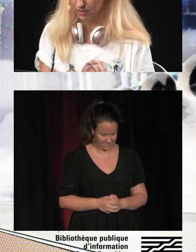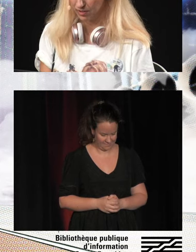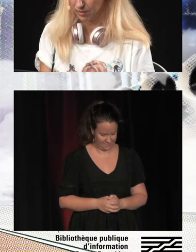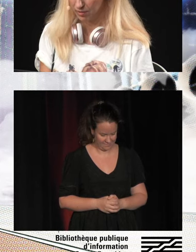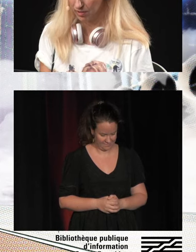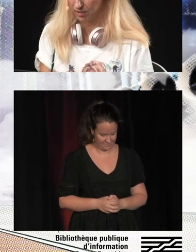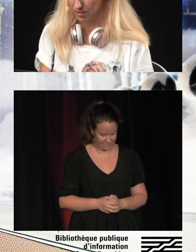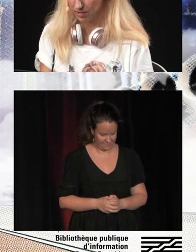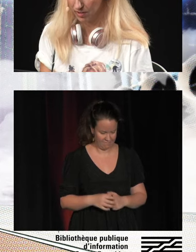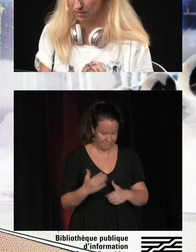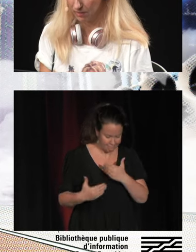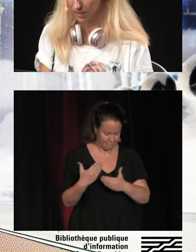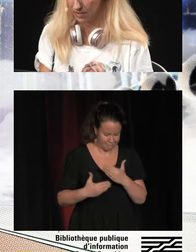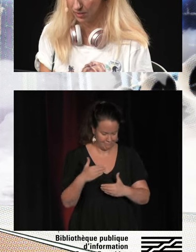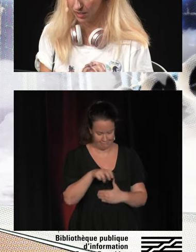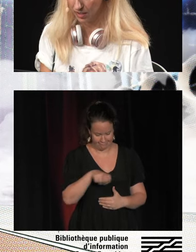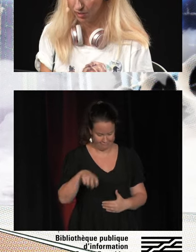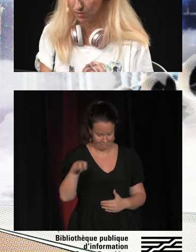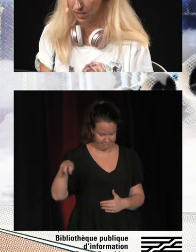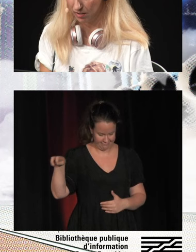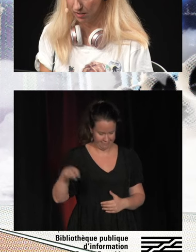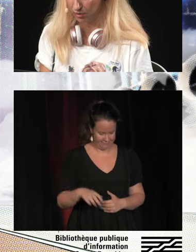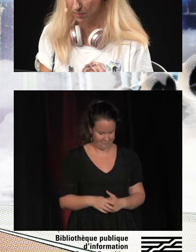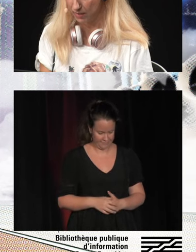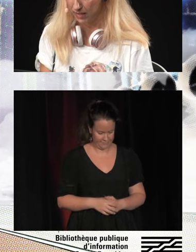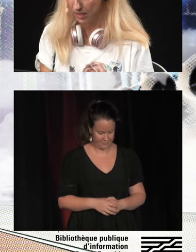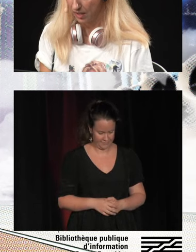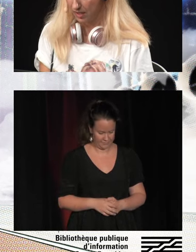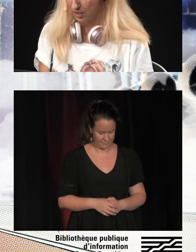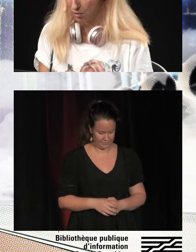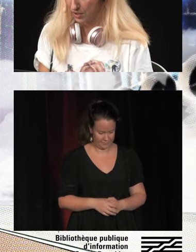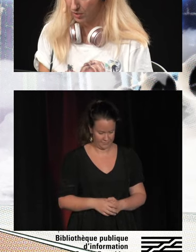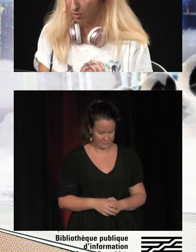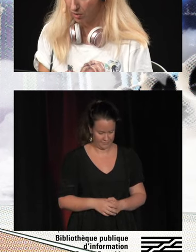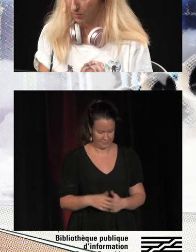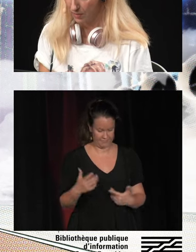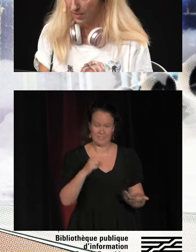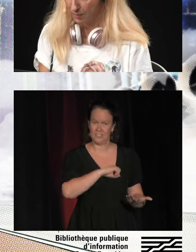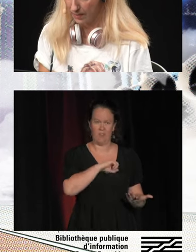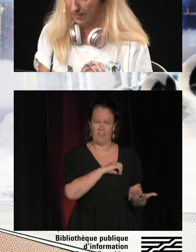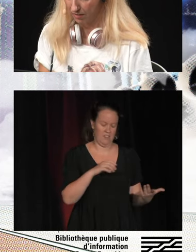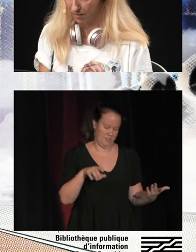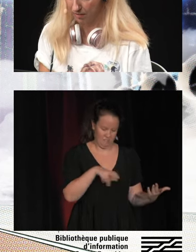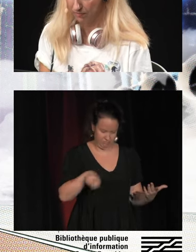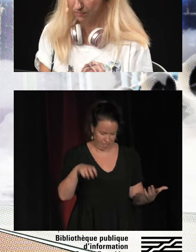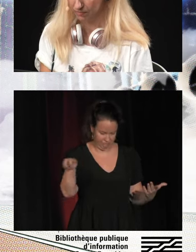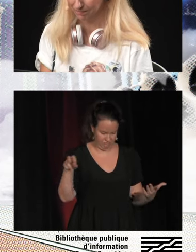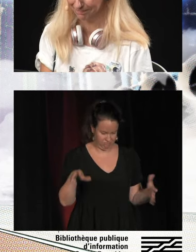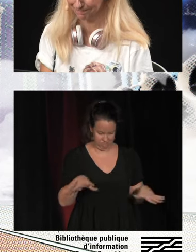Donc on avance. Merci bien. Lui, on l'aime pas. Je suis désolée, je suis en mode hyper...